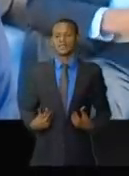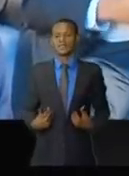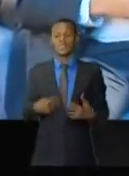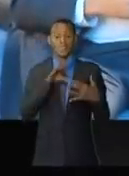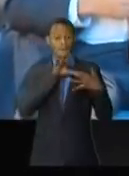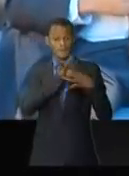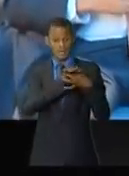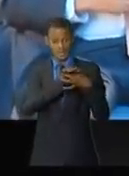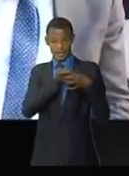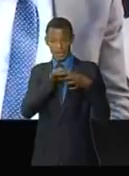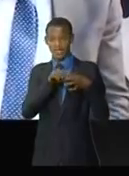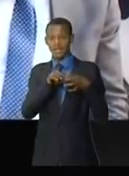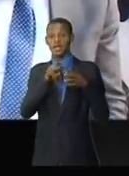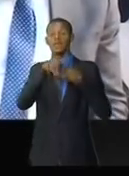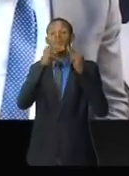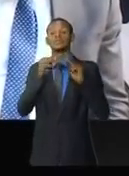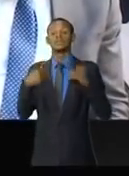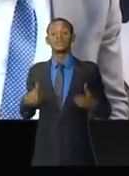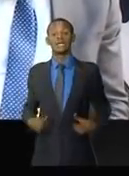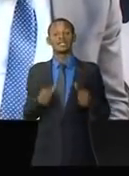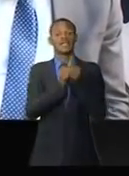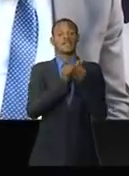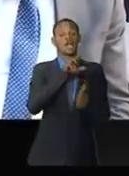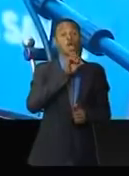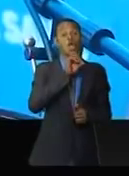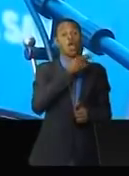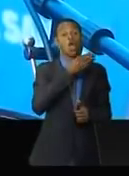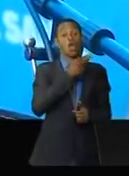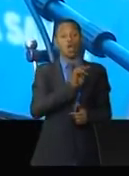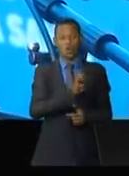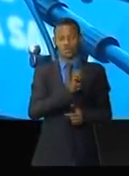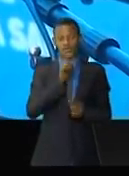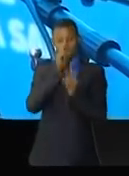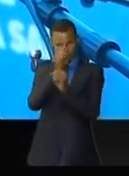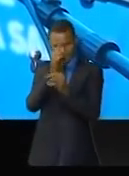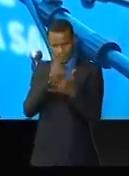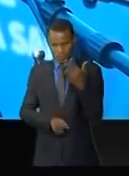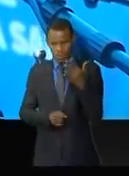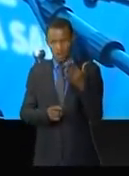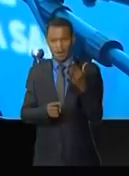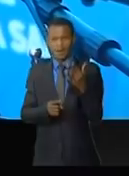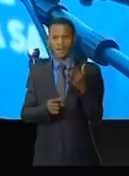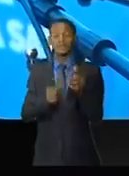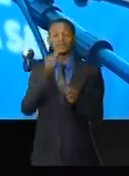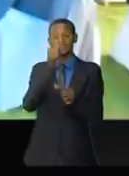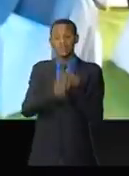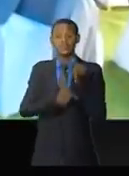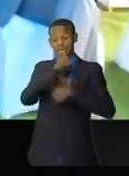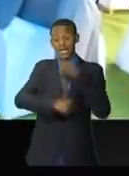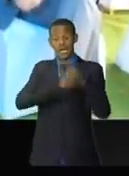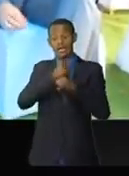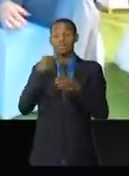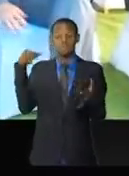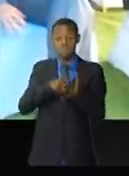patients atteints de cancer par an, renforcer la capacité des professionnels de santé grâce à une formation médicale continue et